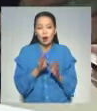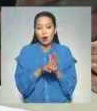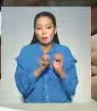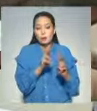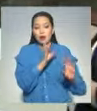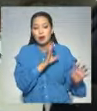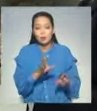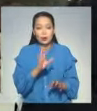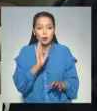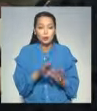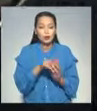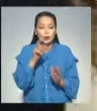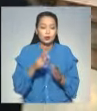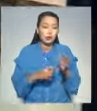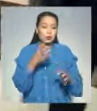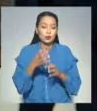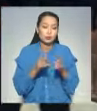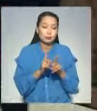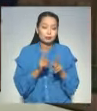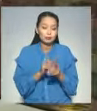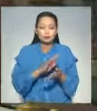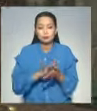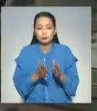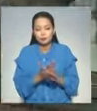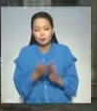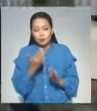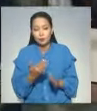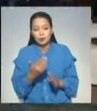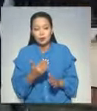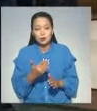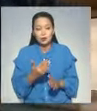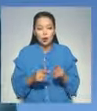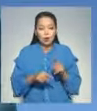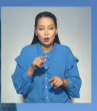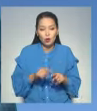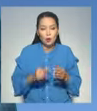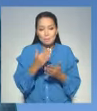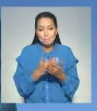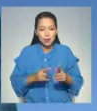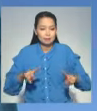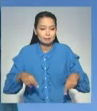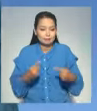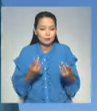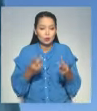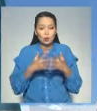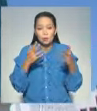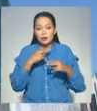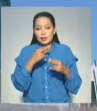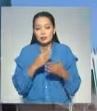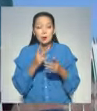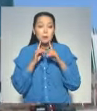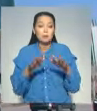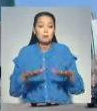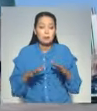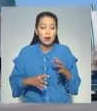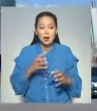етеміз. Депутаттар халықаралық шарттар мен келісімдердің отандық базасын қалыптастыруға да баса мән берді. Парламент 11 халықаралық